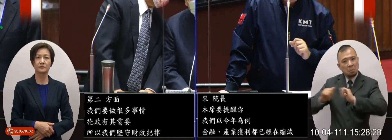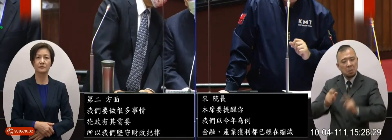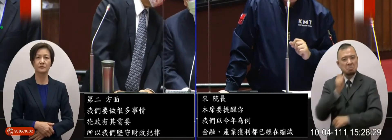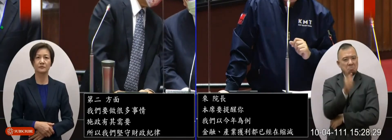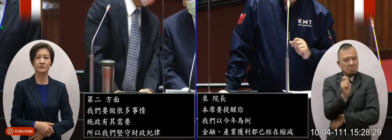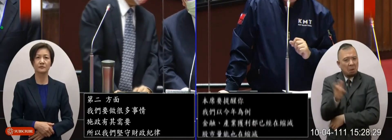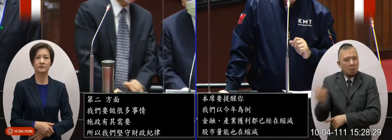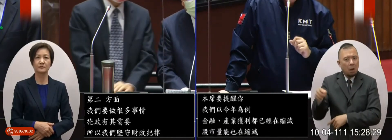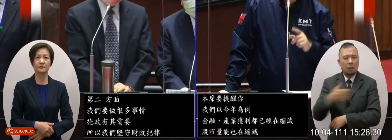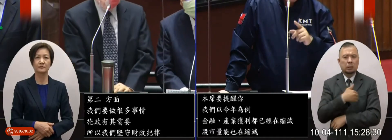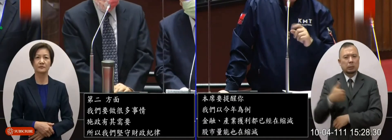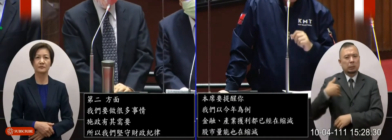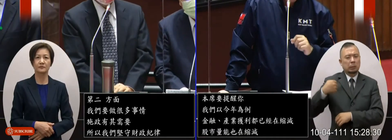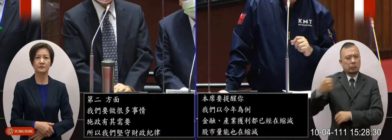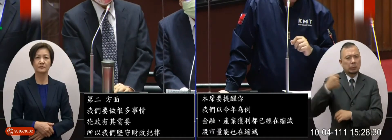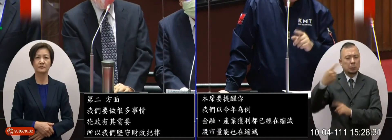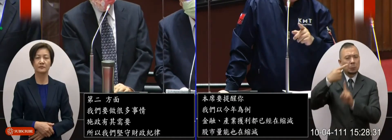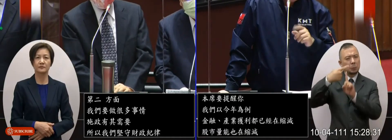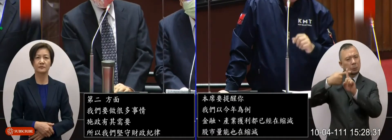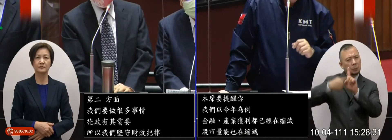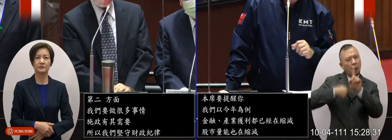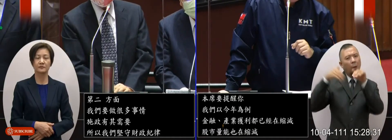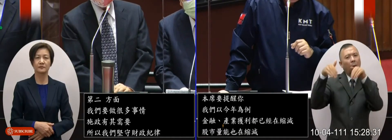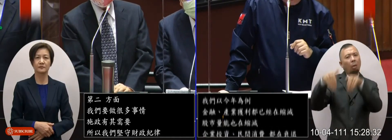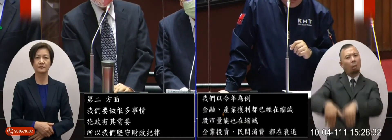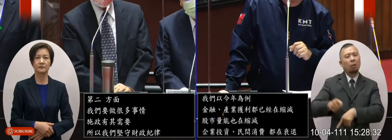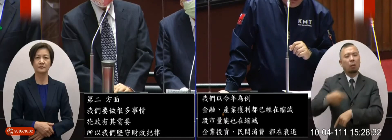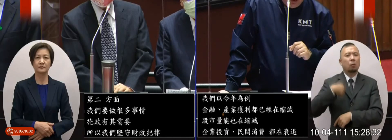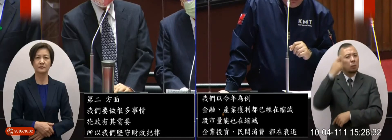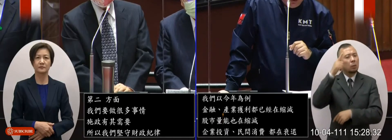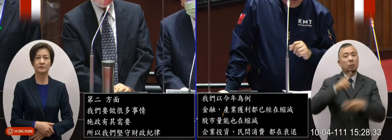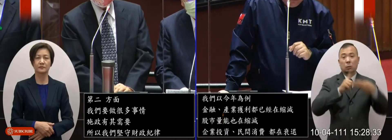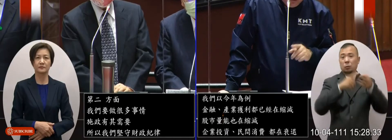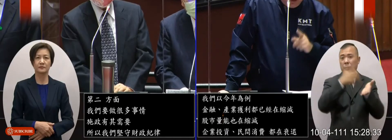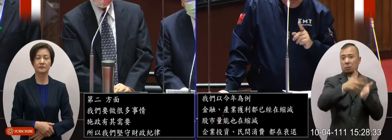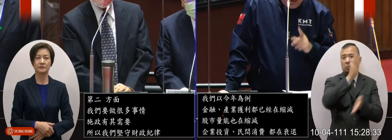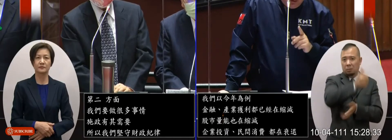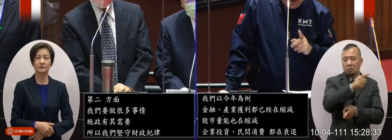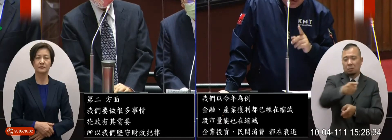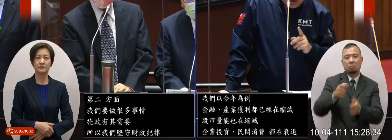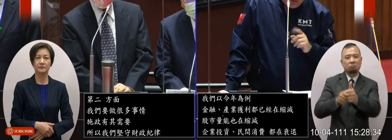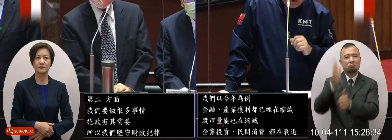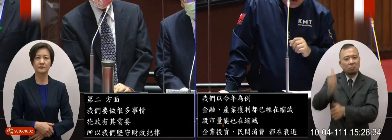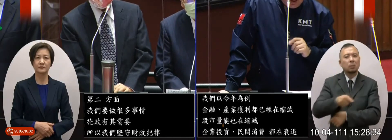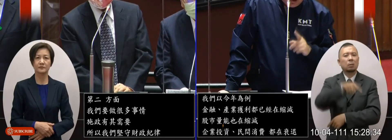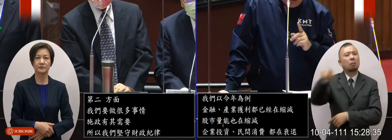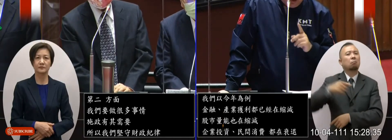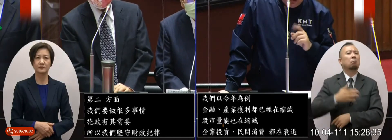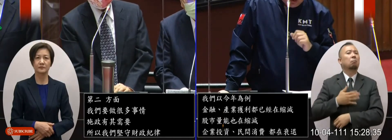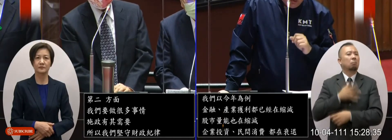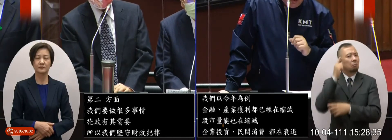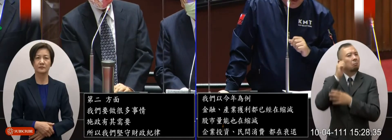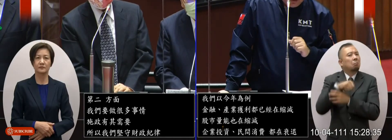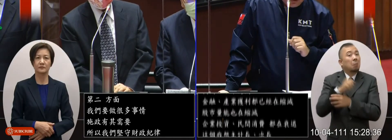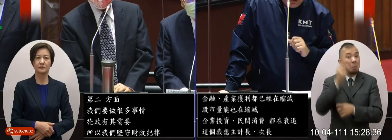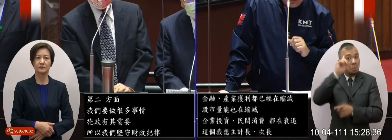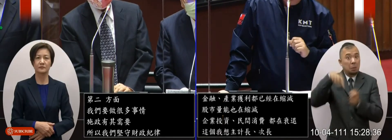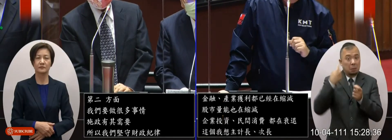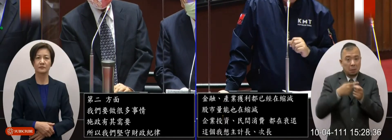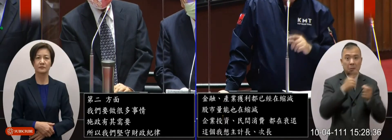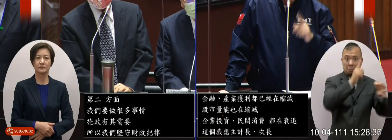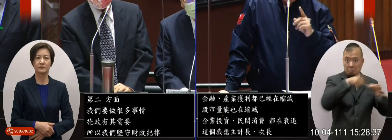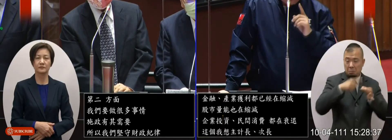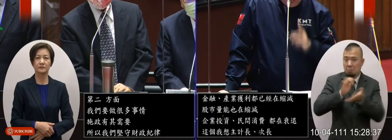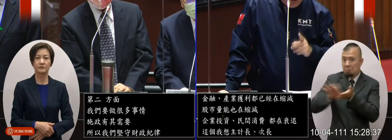退。 对， 这个我想主席长、次长应该会同意吧？那明年收支差恐怕会超过2000亿